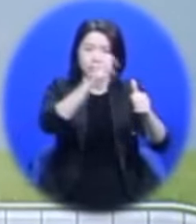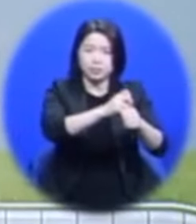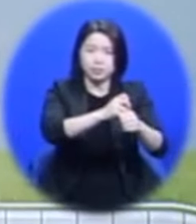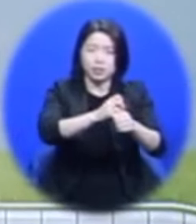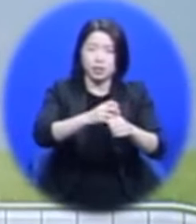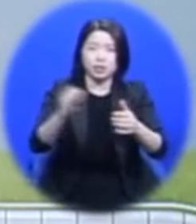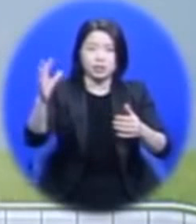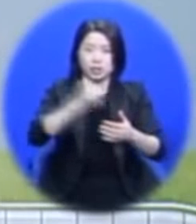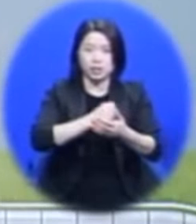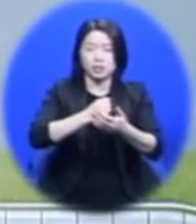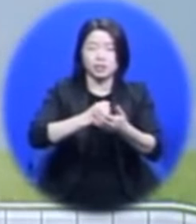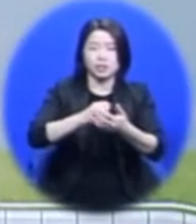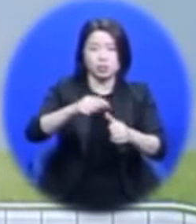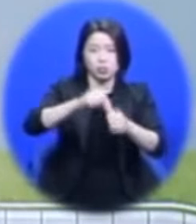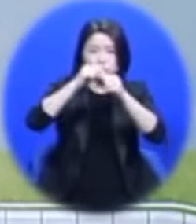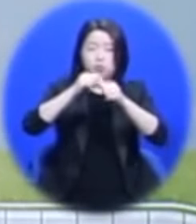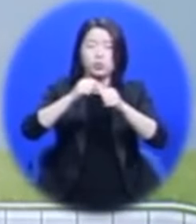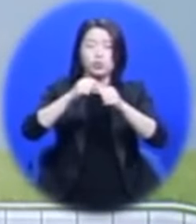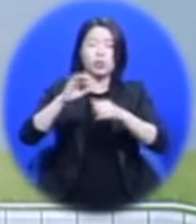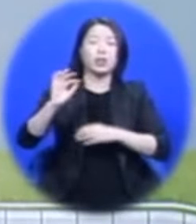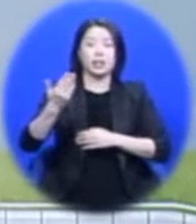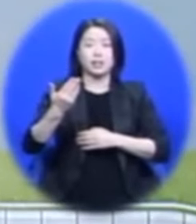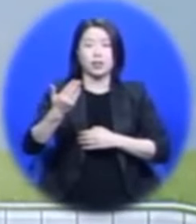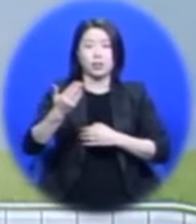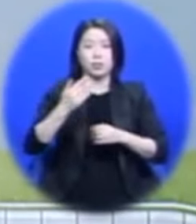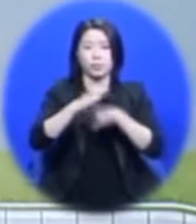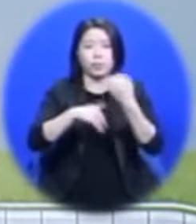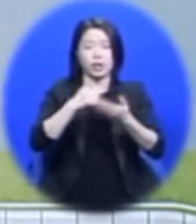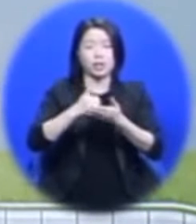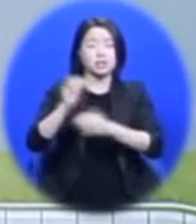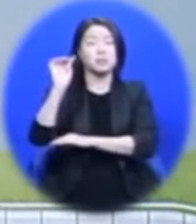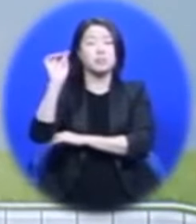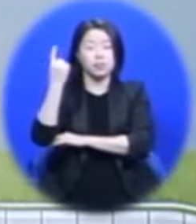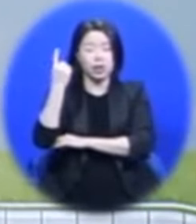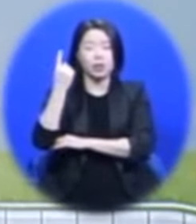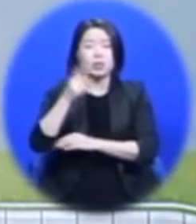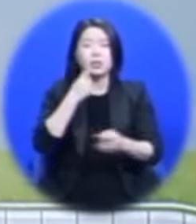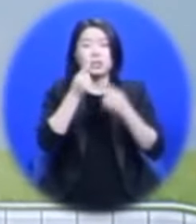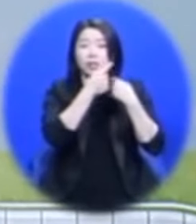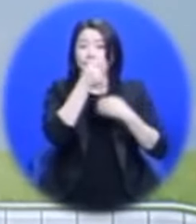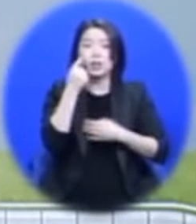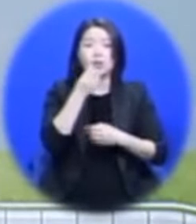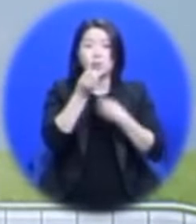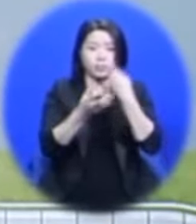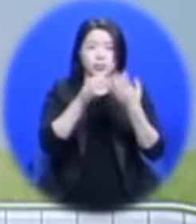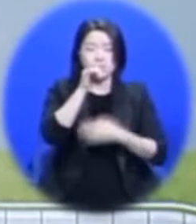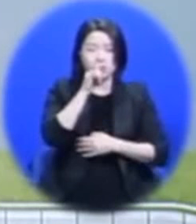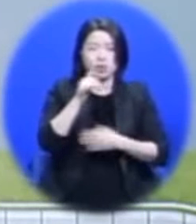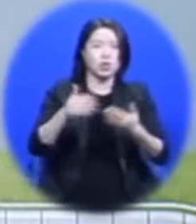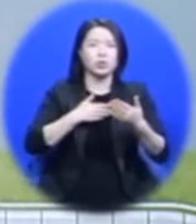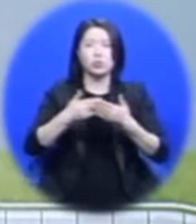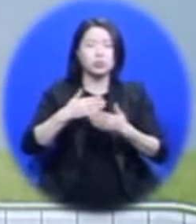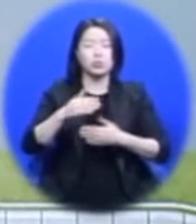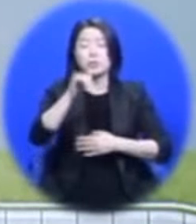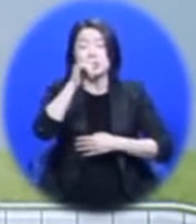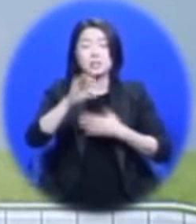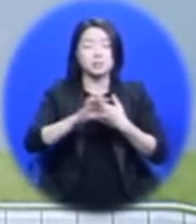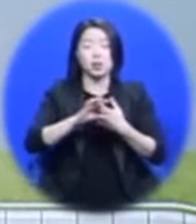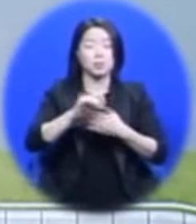새끼를 건져냈었노라고 다윗이 간증합니다. 두려움이 있으면 못하는